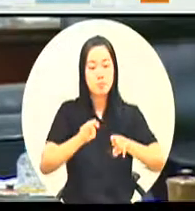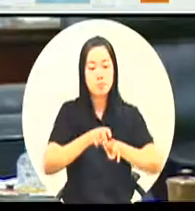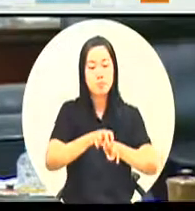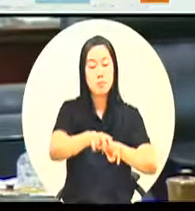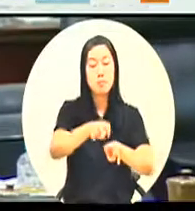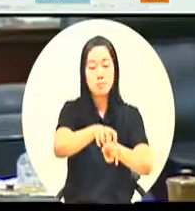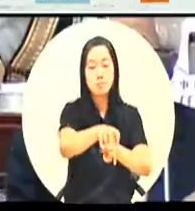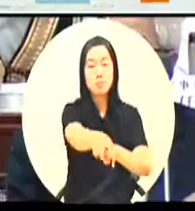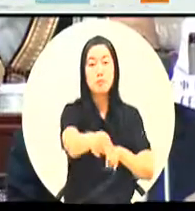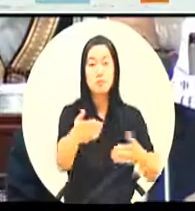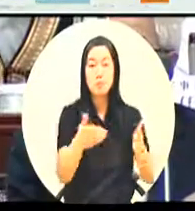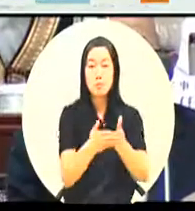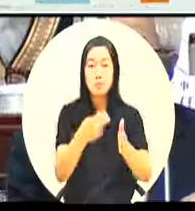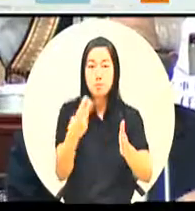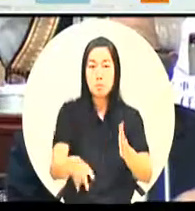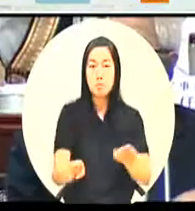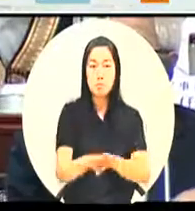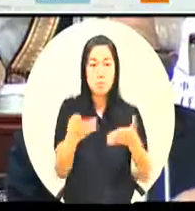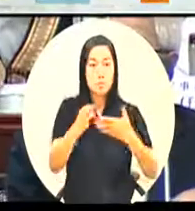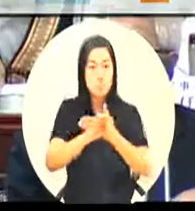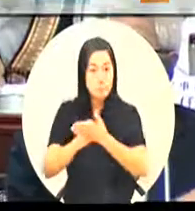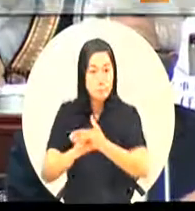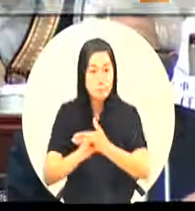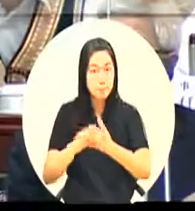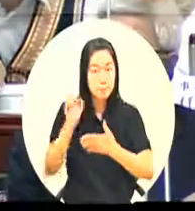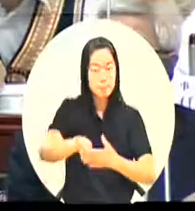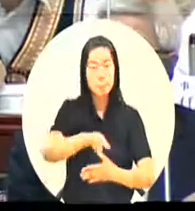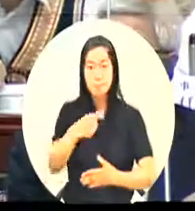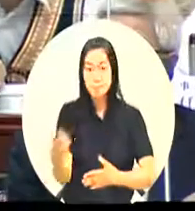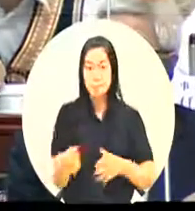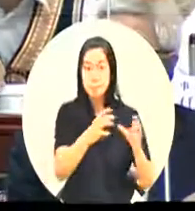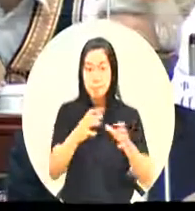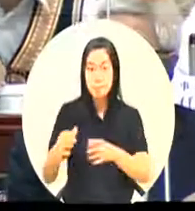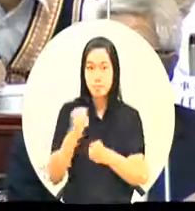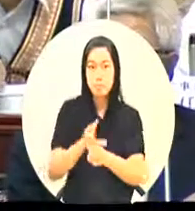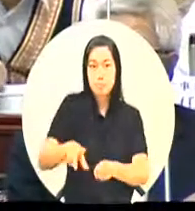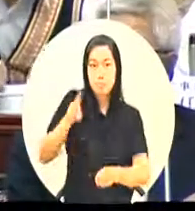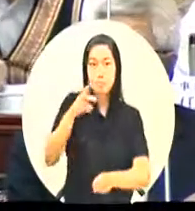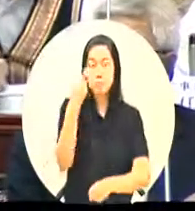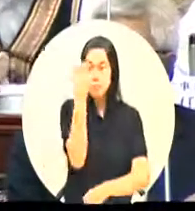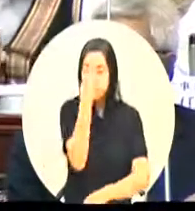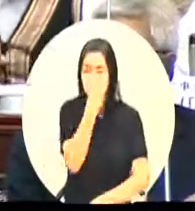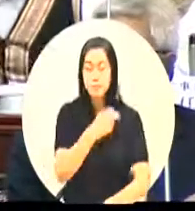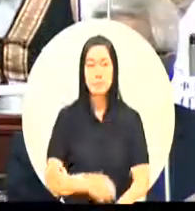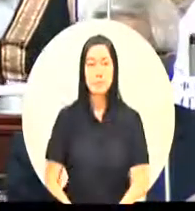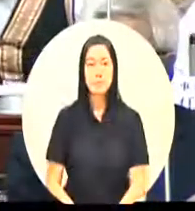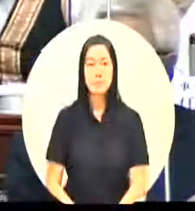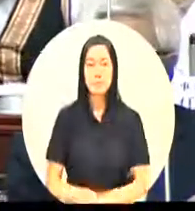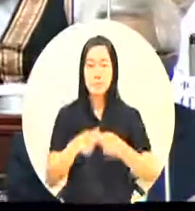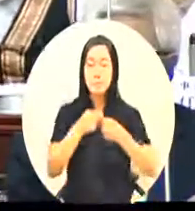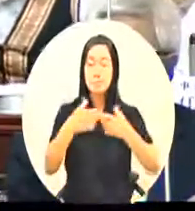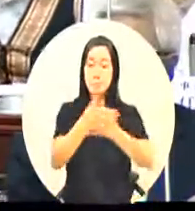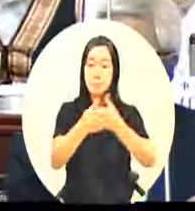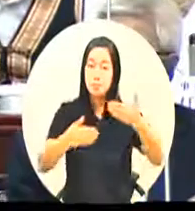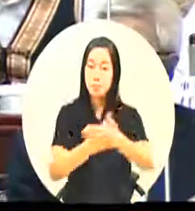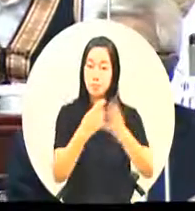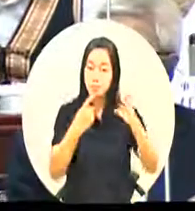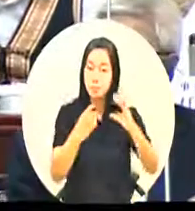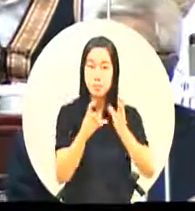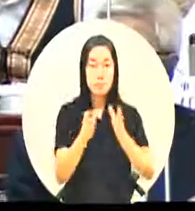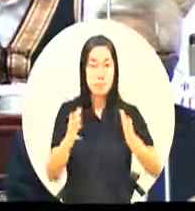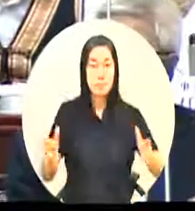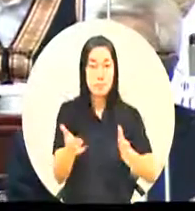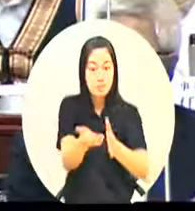始进行整个测试的运作。那之后会继续办理处理杆的作业。 我直接问你，在生态交通盛典办理期间之